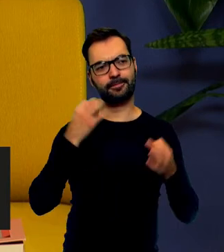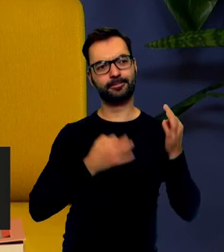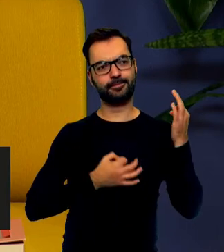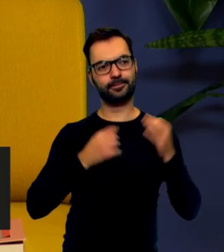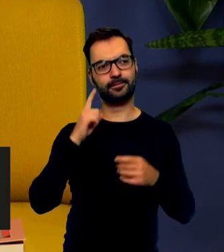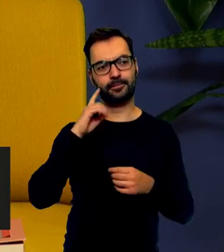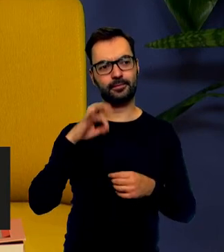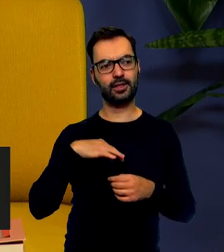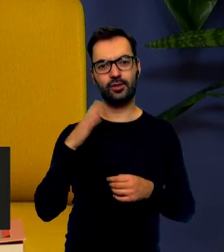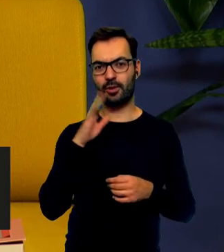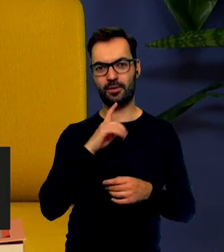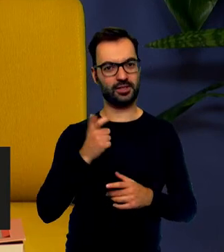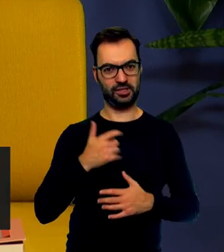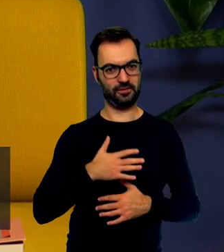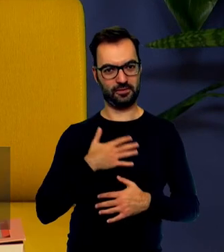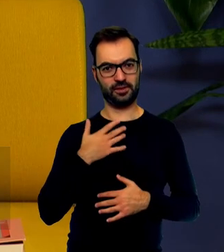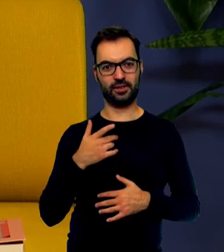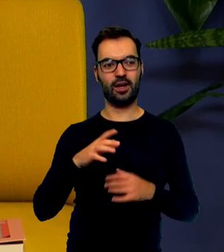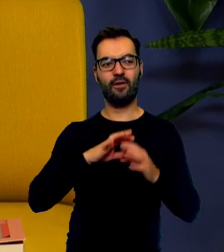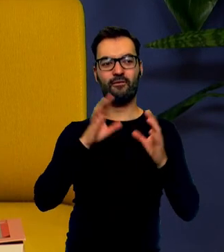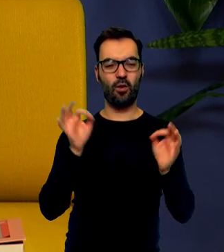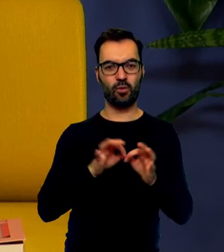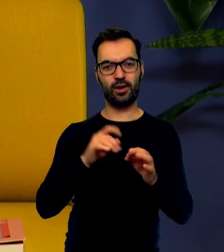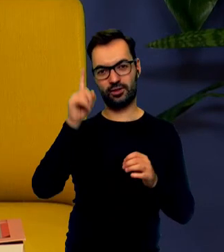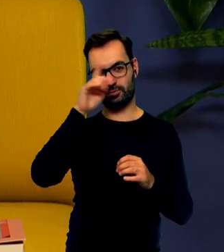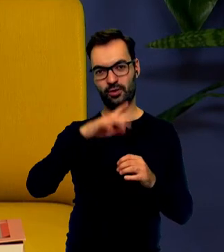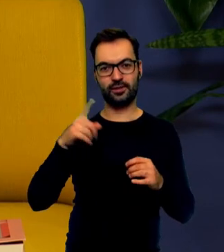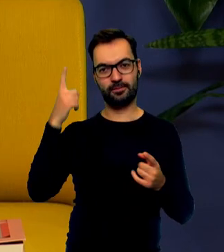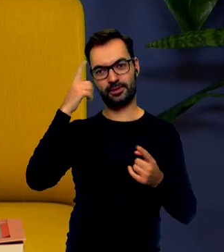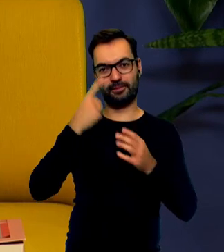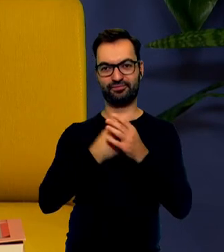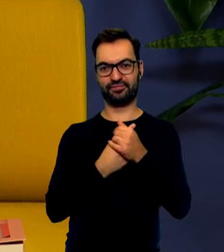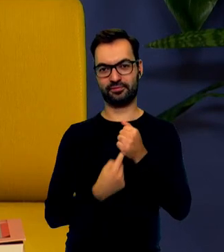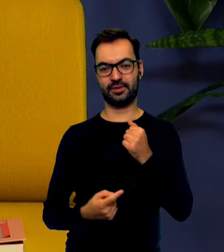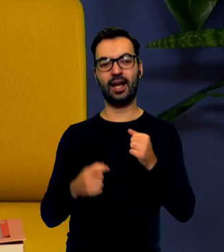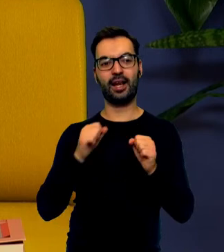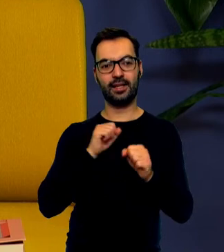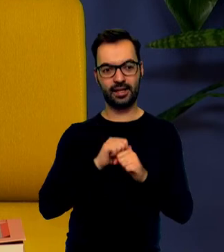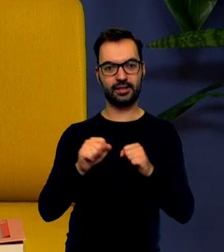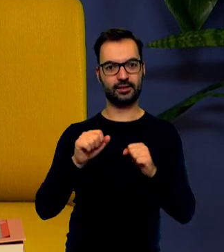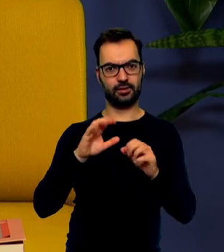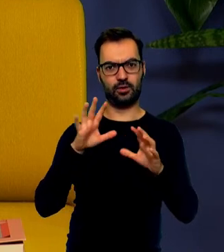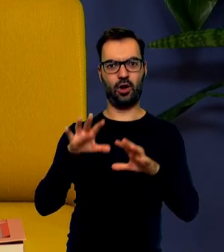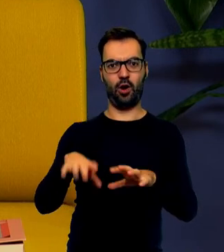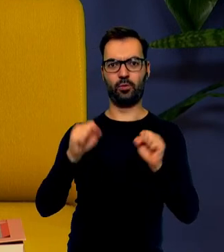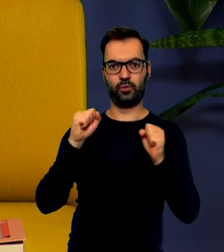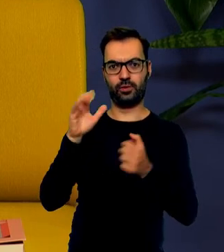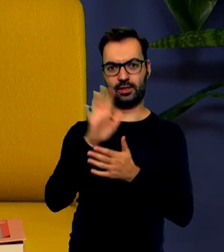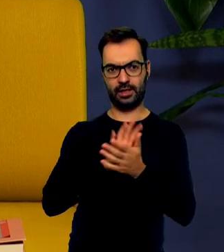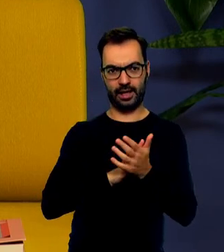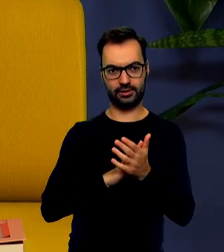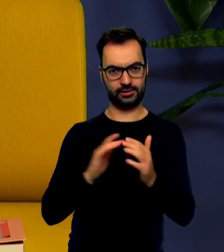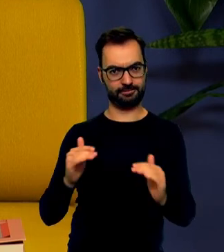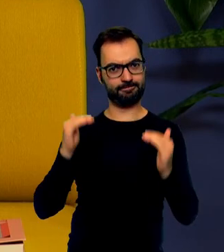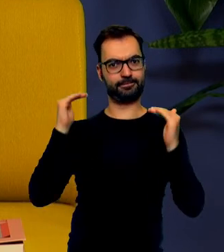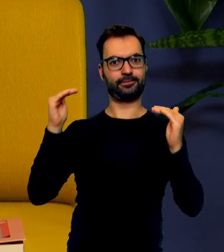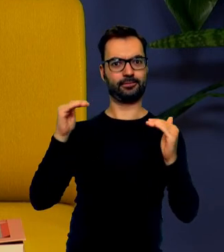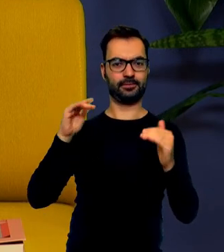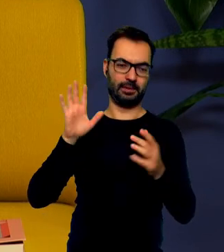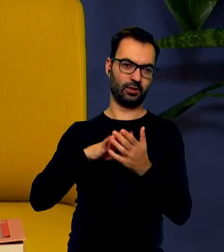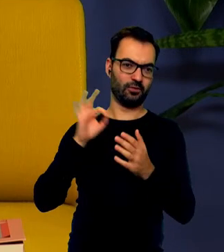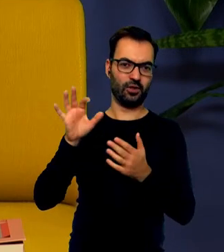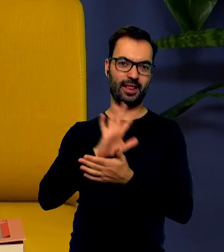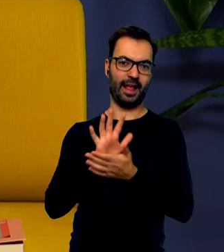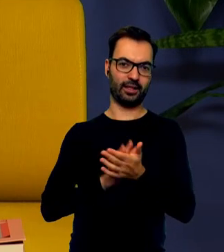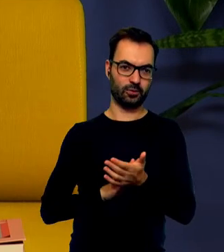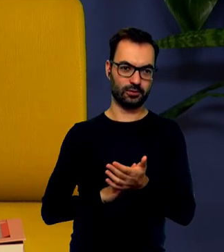zastanawia mnie, czy Pan Tomasz się nie dziwi, że wśród ogólnego regresu umysłowego społeczeństwa jednak jest tak duży odbiór treści o wysokiej wartości intelektualnej, jak jego